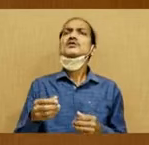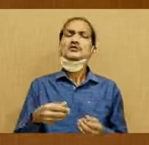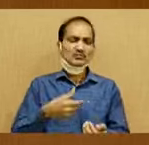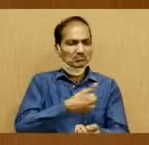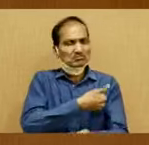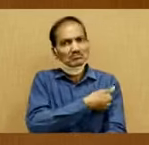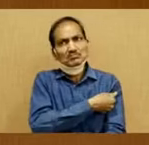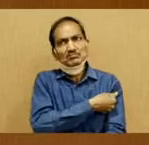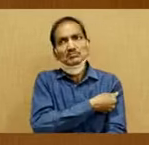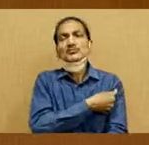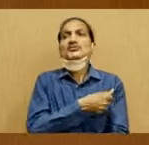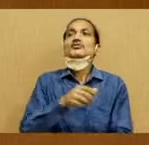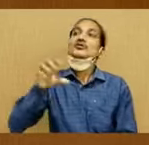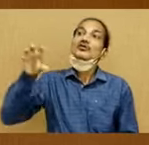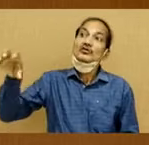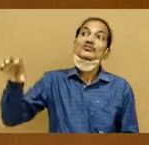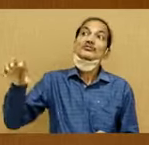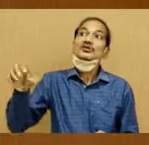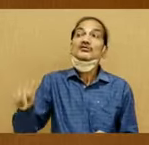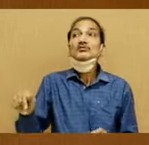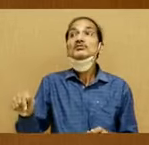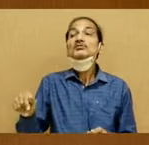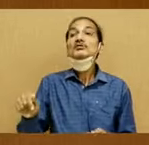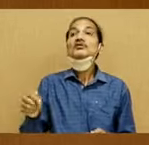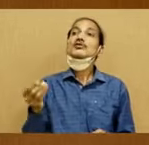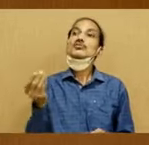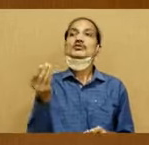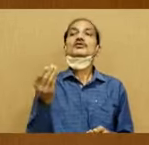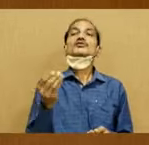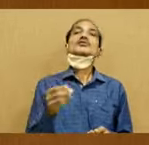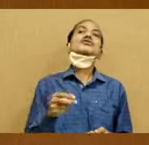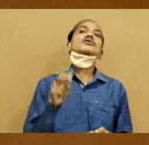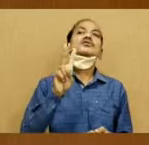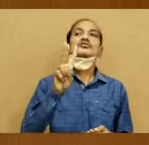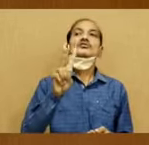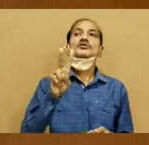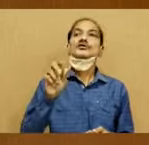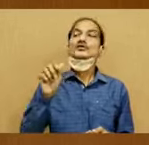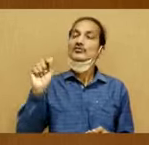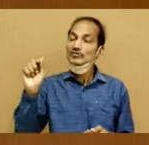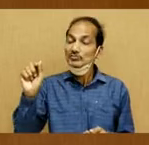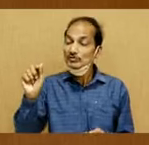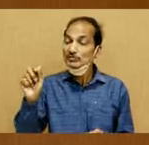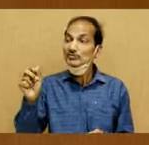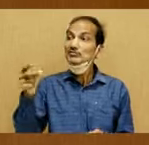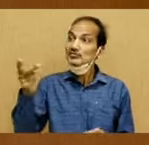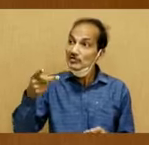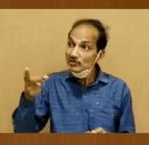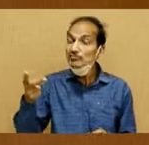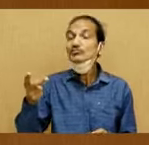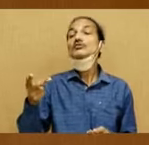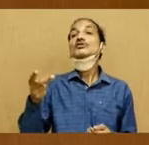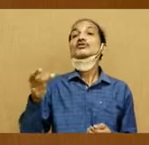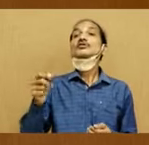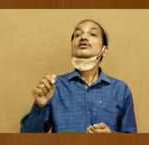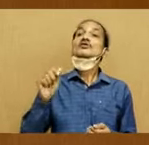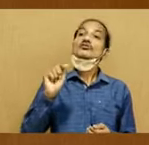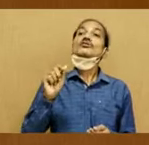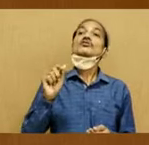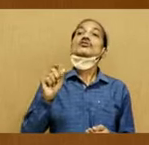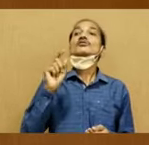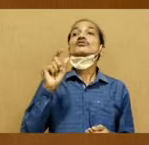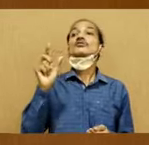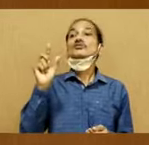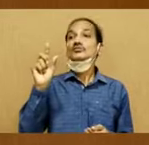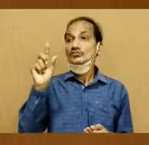ସେଇ 2 ଜଣଙ୍କୁ ମୁଁ ଆପଣଙ୍କୁ ଜଣାଉଛି, ଜଣେ କୋଭିଡ୍ ନେଗେଟିଭ୍ ହୋଇଯାଇଛନ୍ତି, କିନ୍ତୁ ଆମେ ତାଙ୍କୁ ରିକଭର୍ ଦେଖାଇ ପାରୁନୁ, କାରଣ